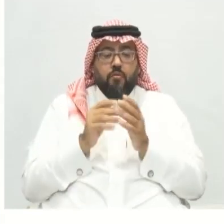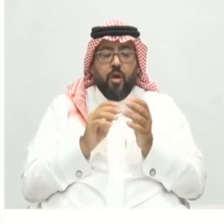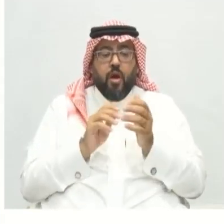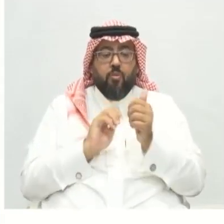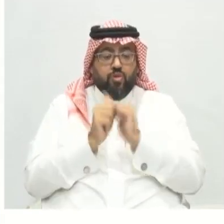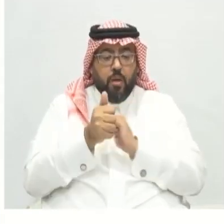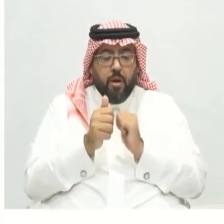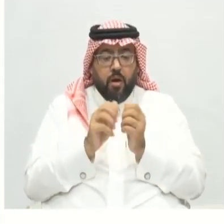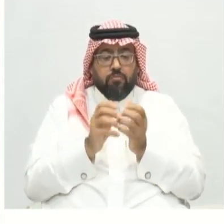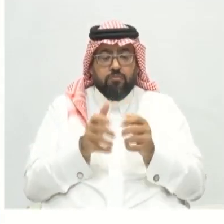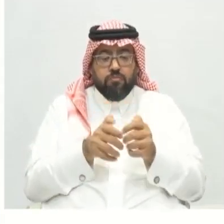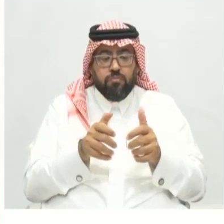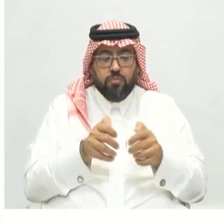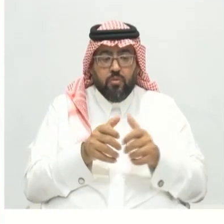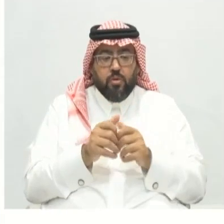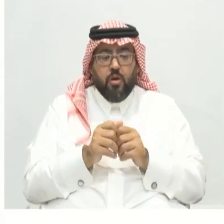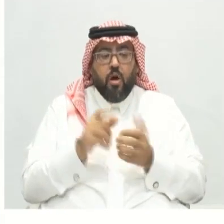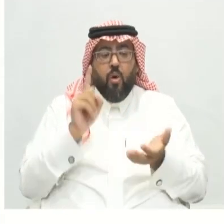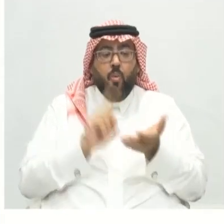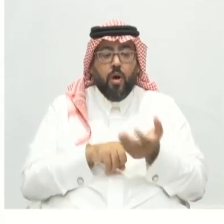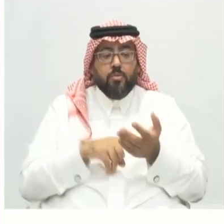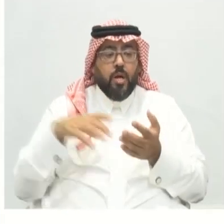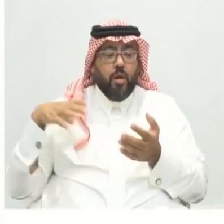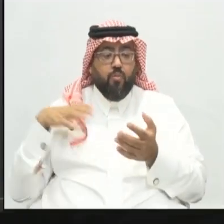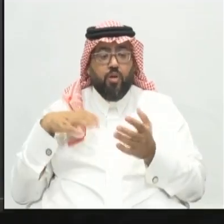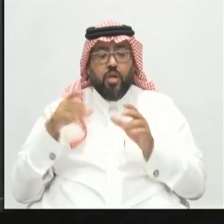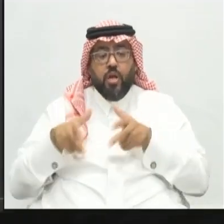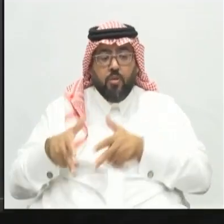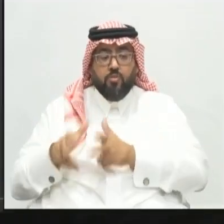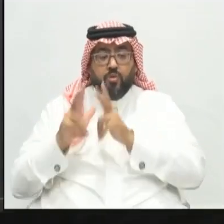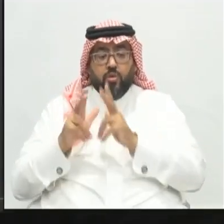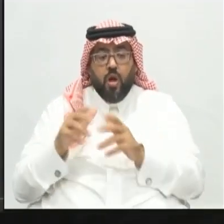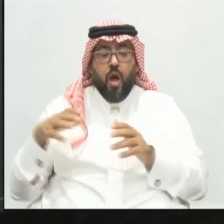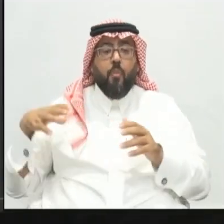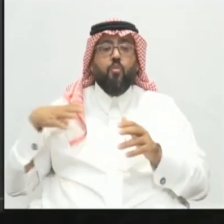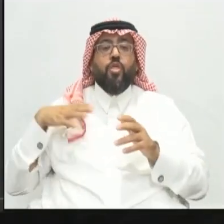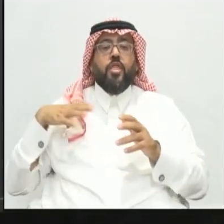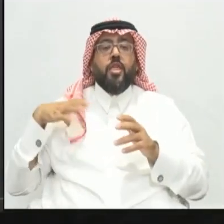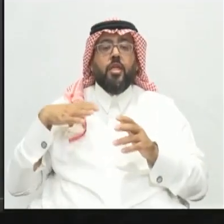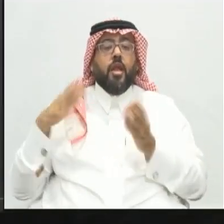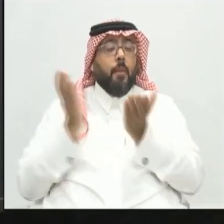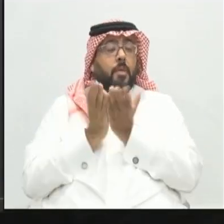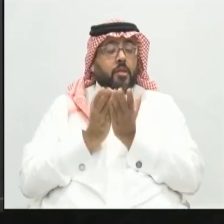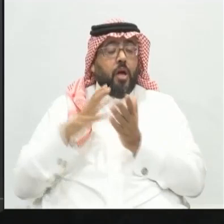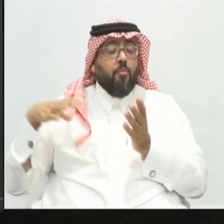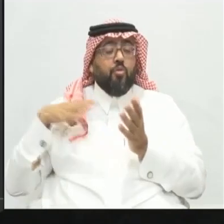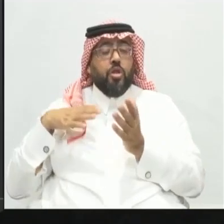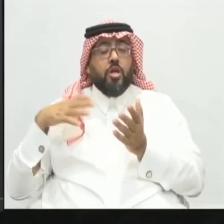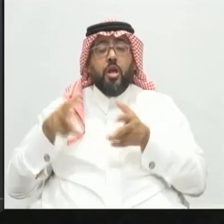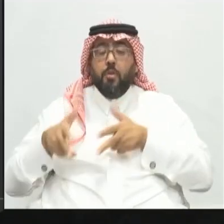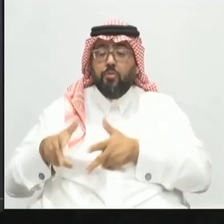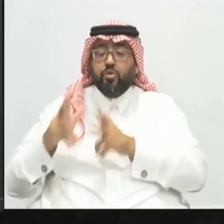يتوجب عليه تنفيذها اذا المسؤول عن اي مشروع هو مدير المشروع اذا ما هي واجبات